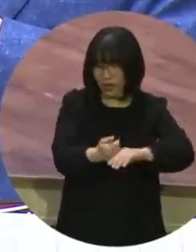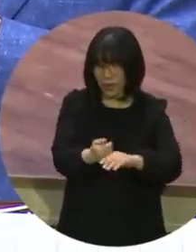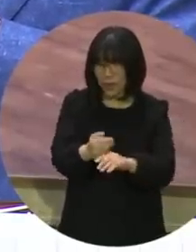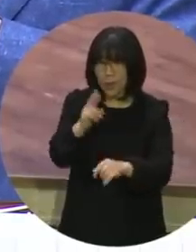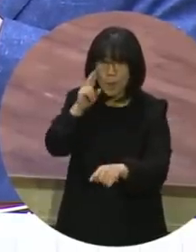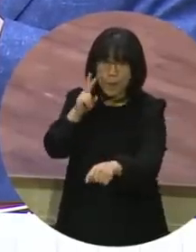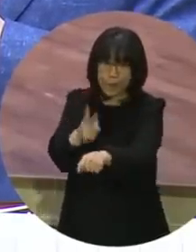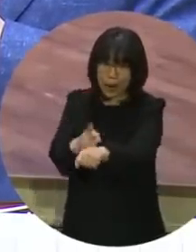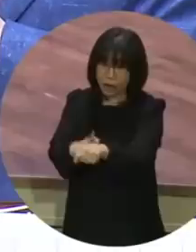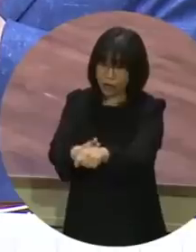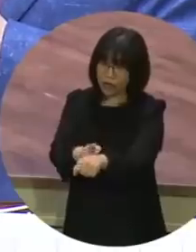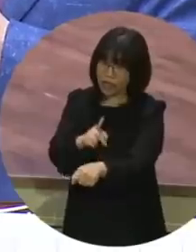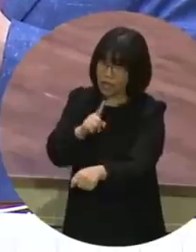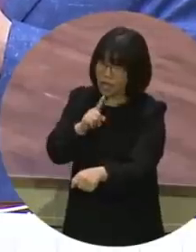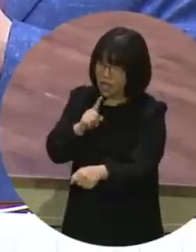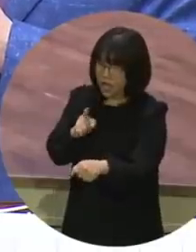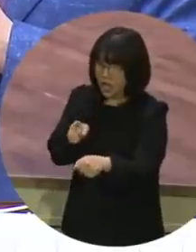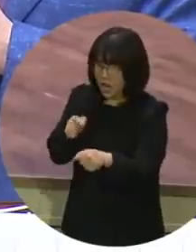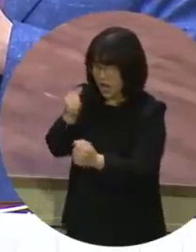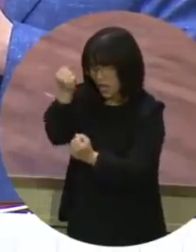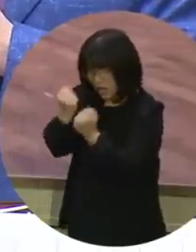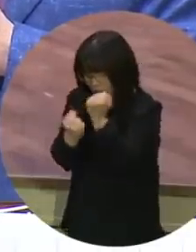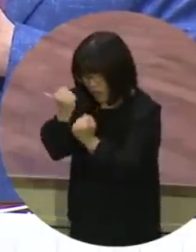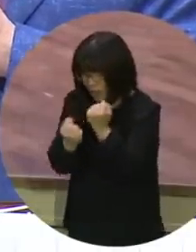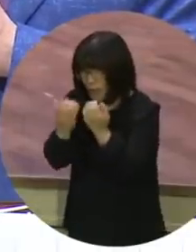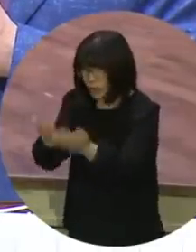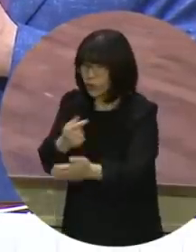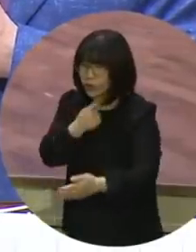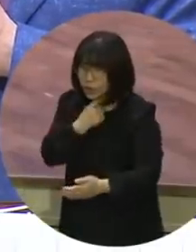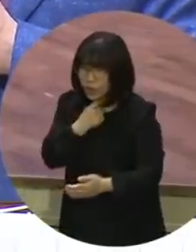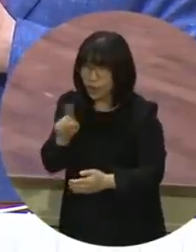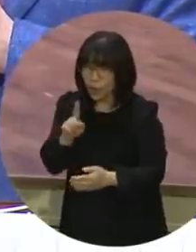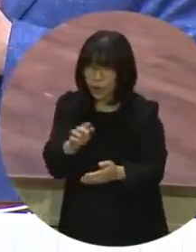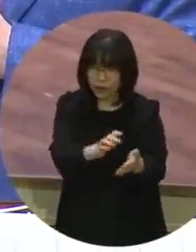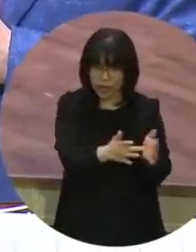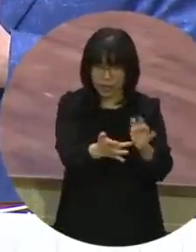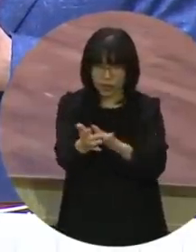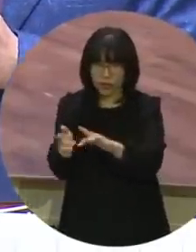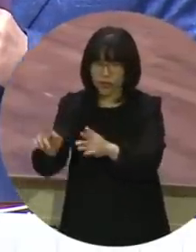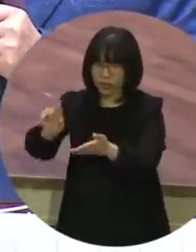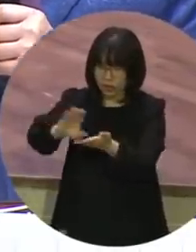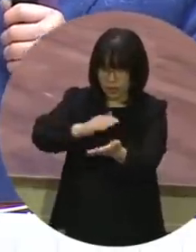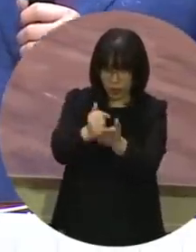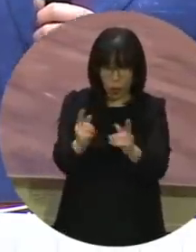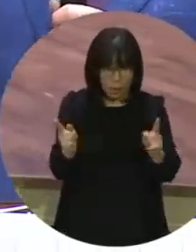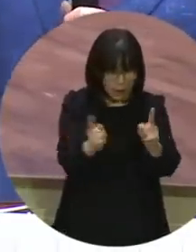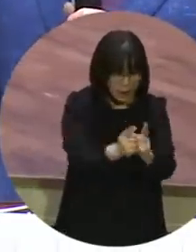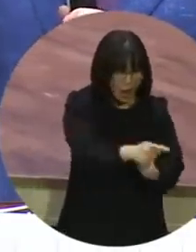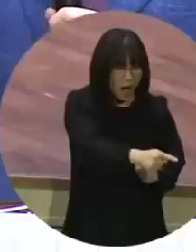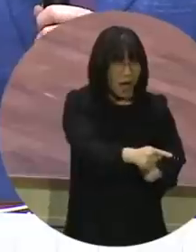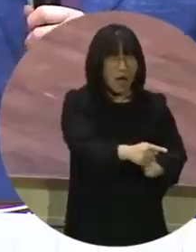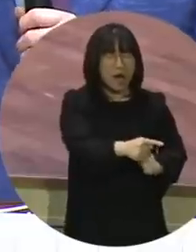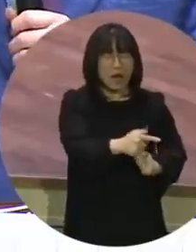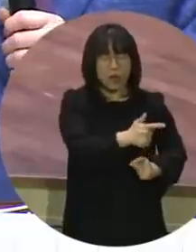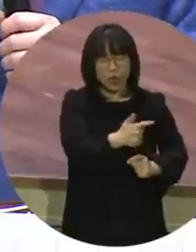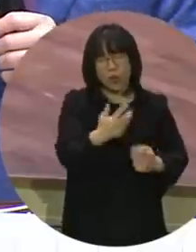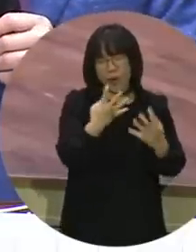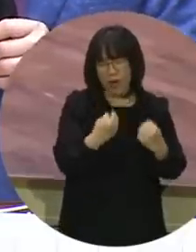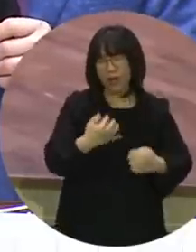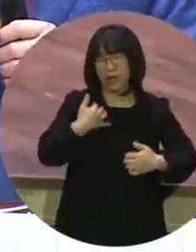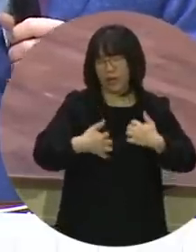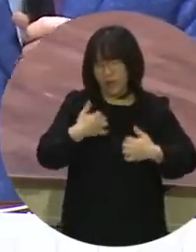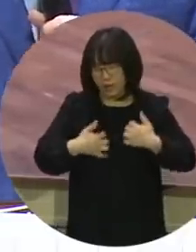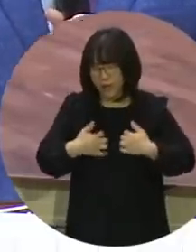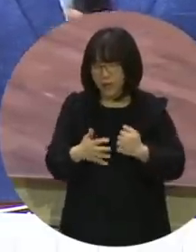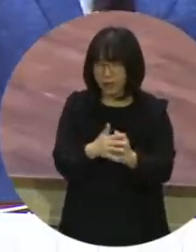바울이 부활하신 예수 그리스도를 만나고 나서부터 너무 할 말이 많아진 거예요. 자, 예수를 믿으면요